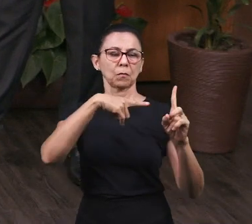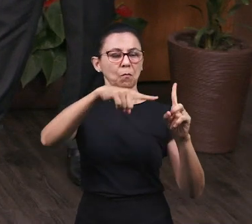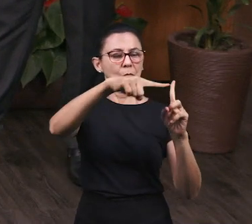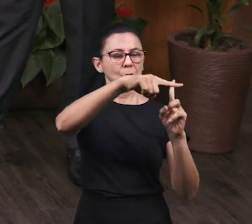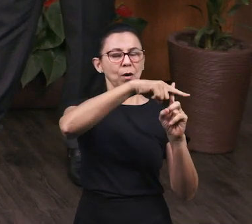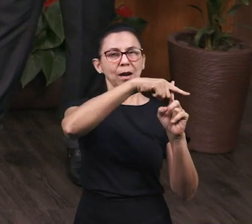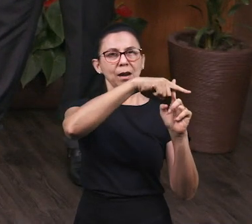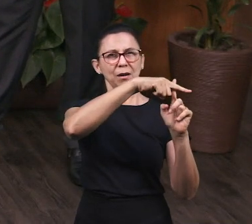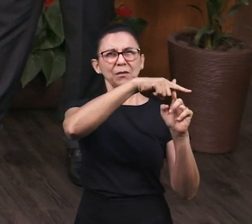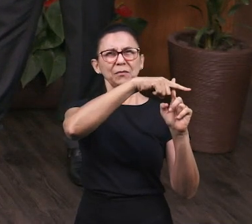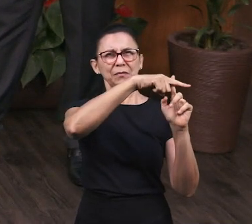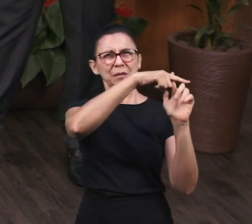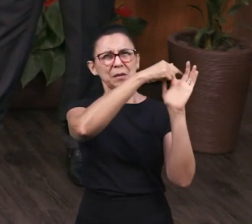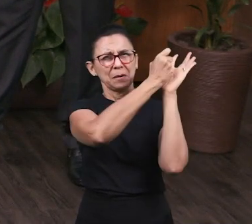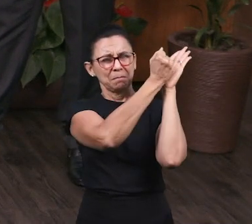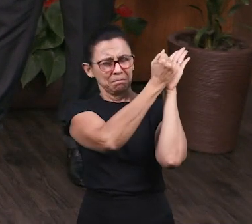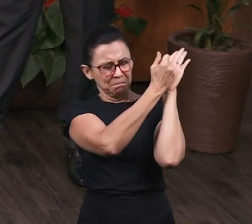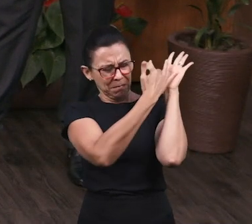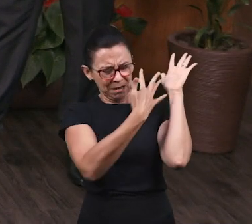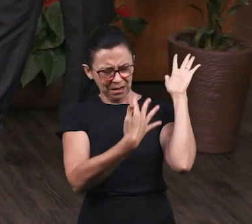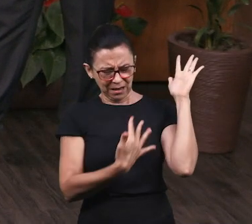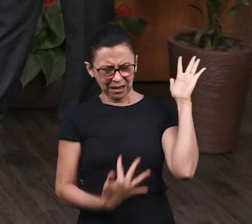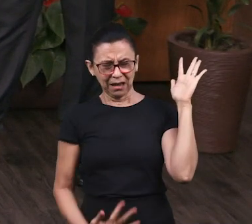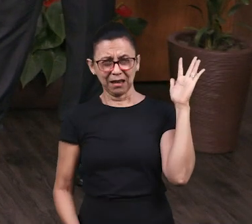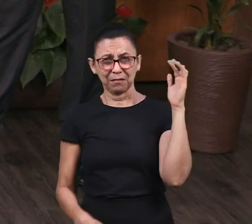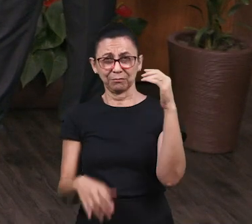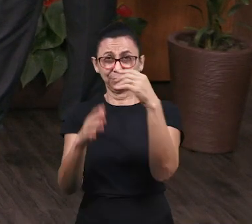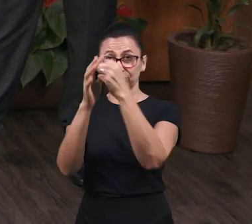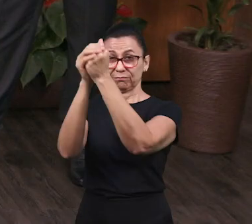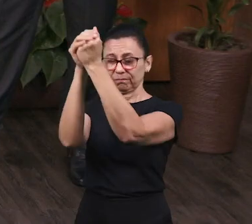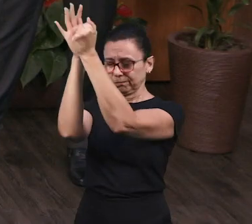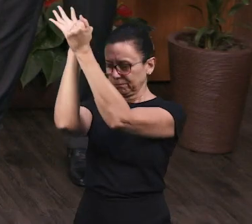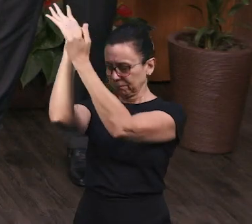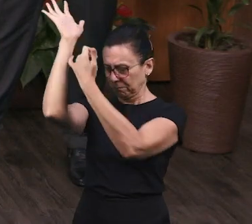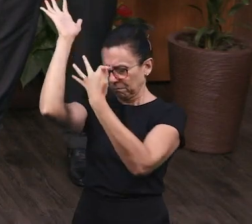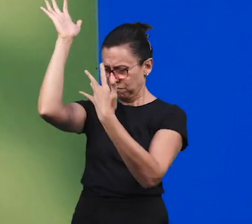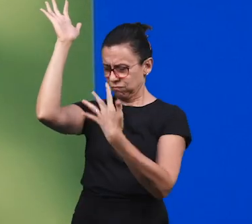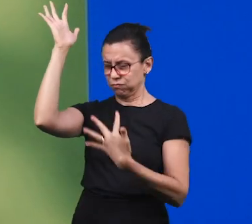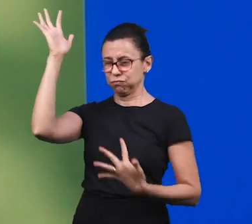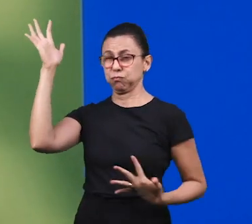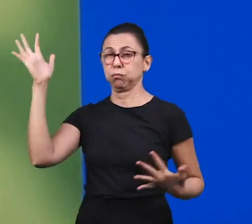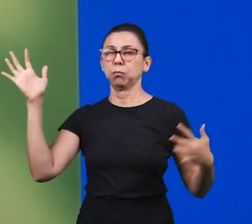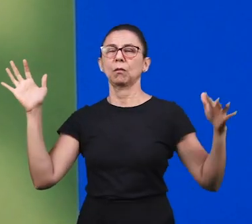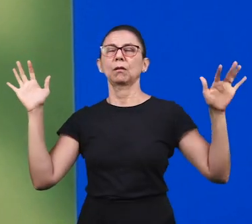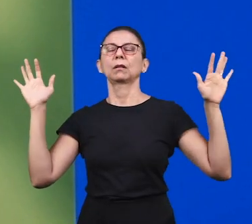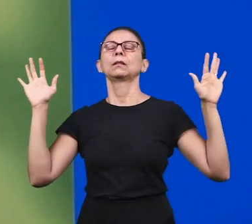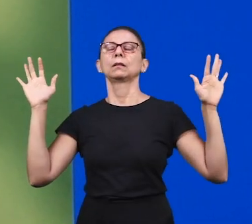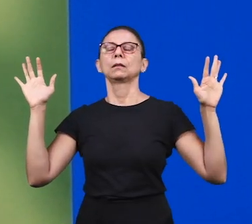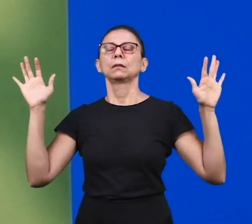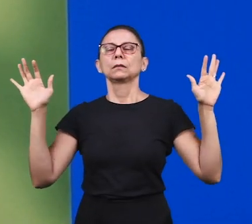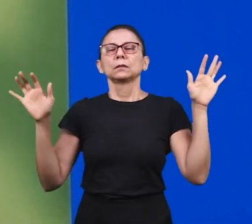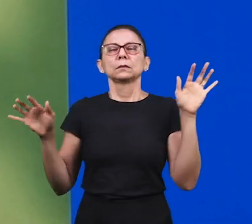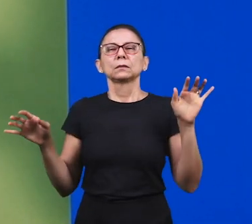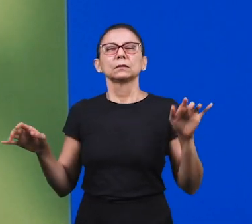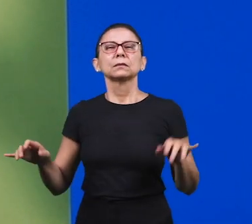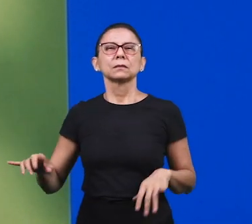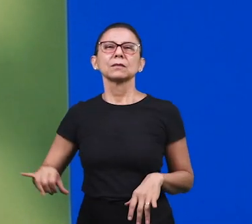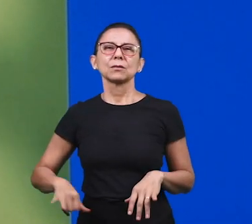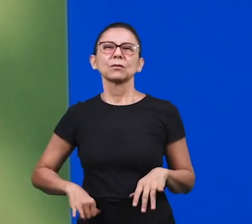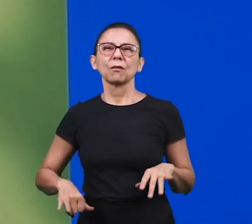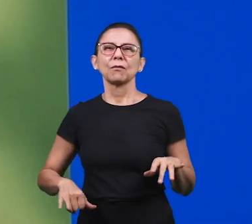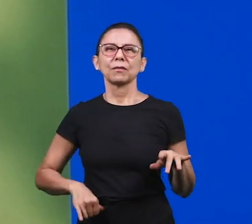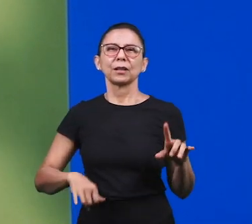Seigneur Jésus a été couvert du sang expiatoire. Le Seigneur Jésus, il a souffert. Ce qui